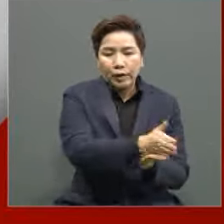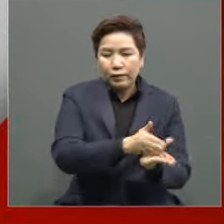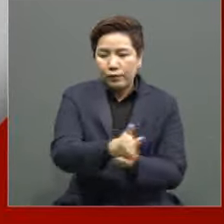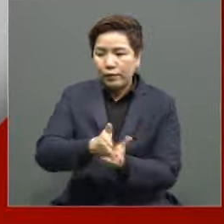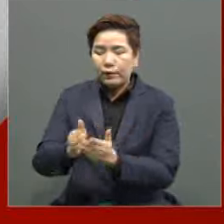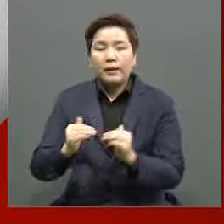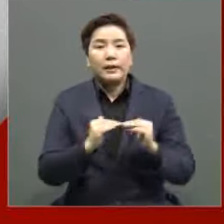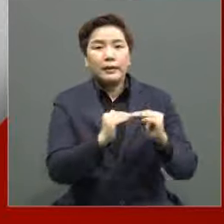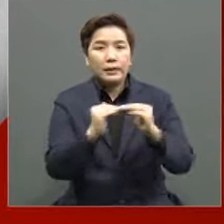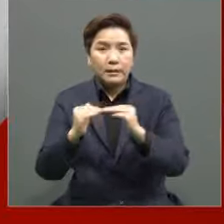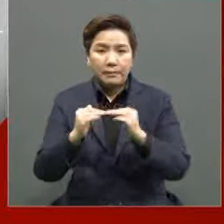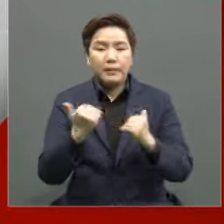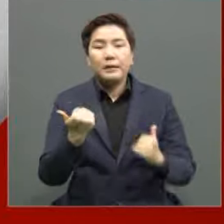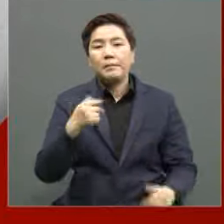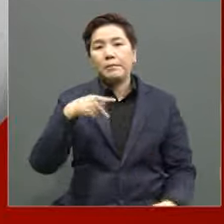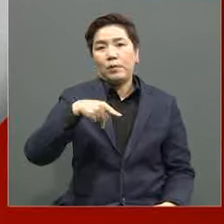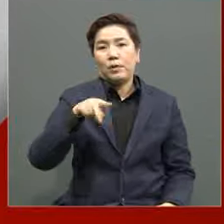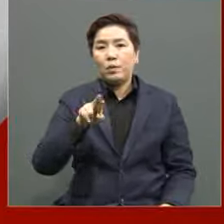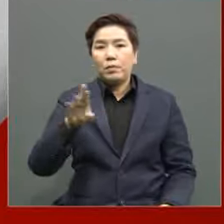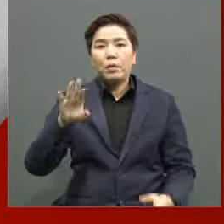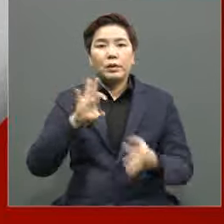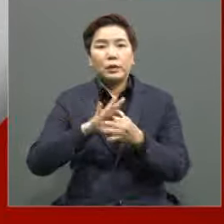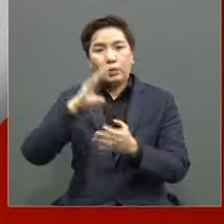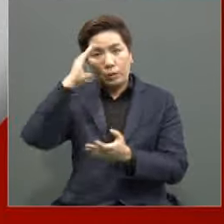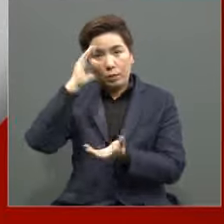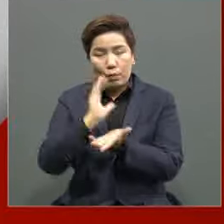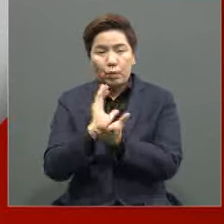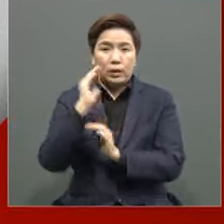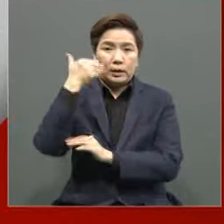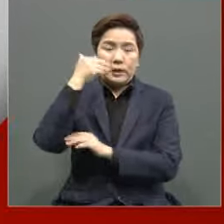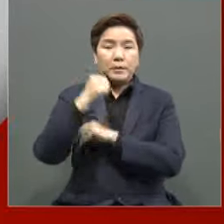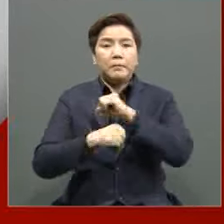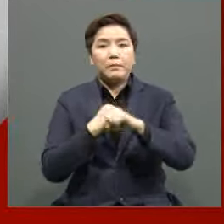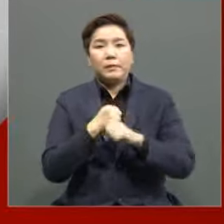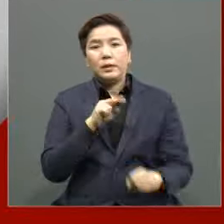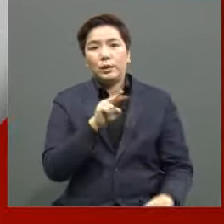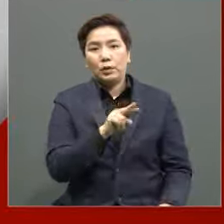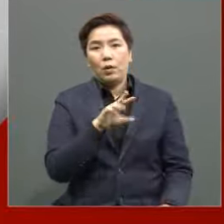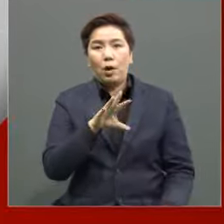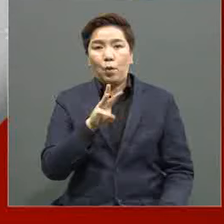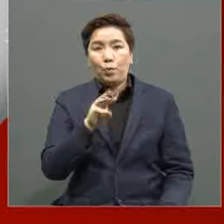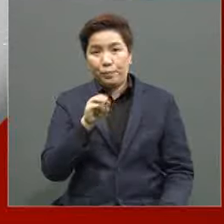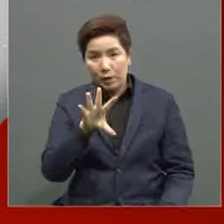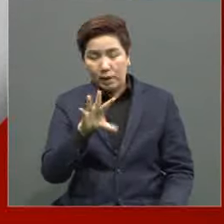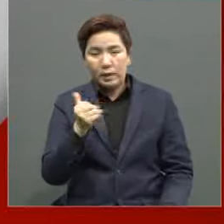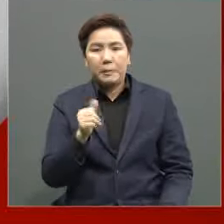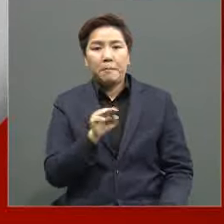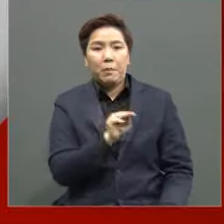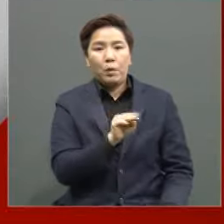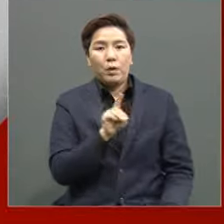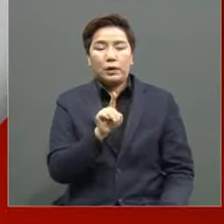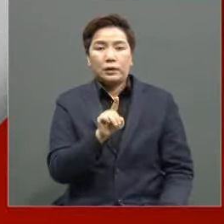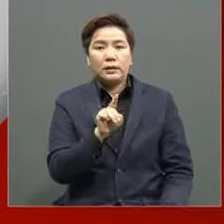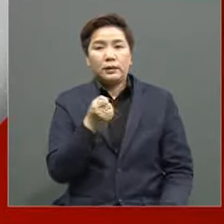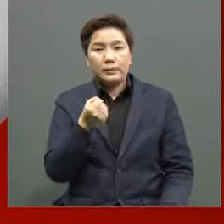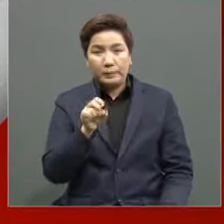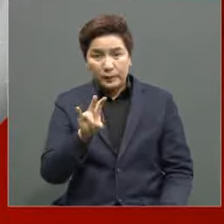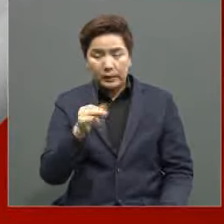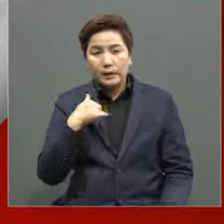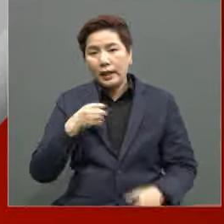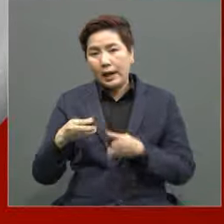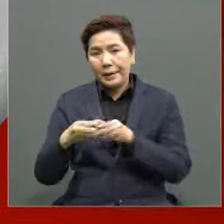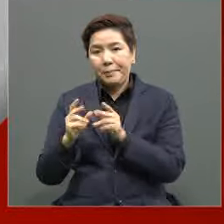าศัยอำนาจตามความในพระราชบัญญัติตำรวจแห่งชาติพุทธศักราช2565มาตรา117แต่งตั้งคณะกรรมการตรวจ